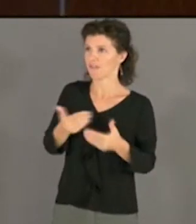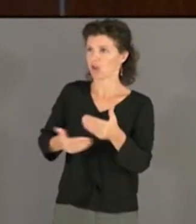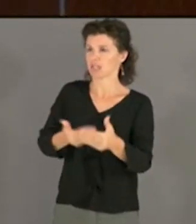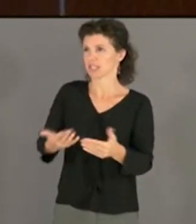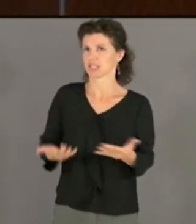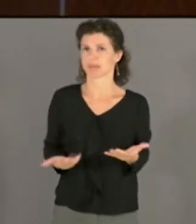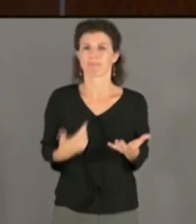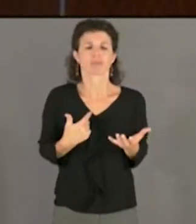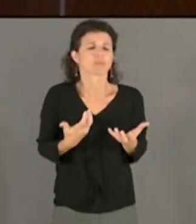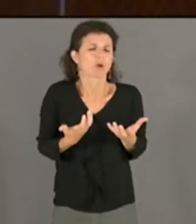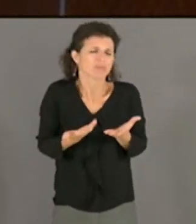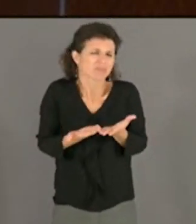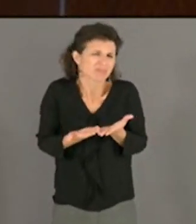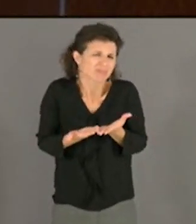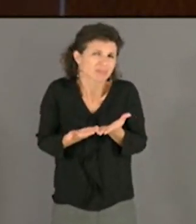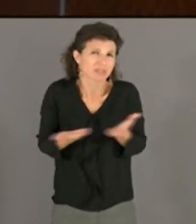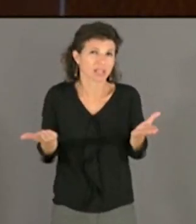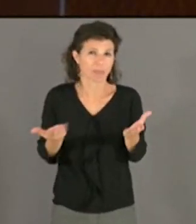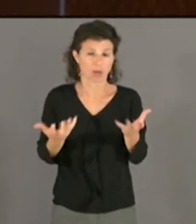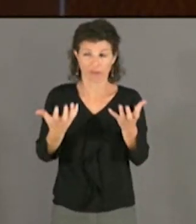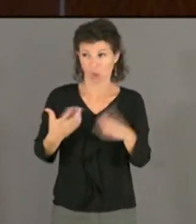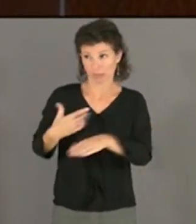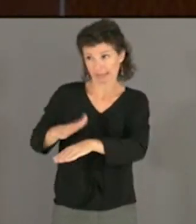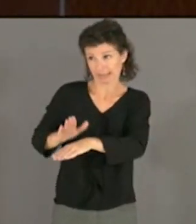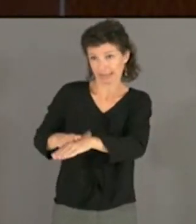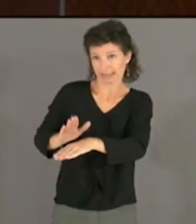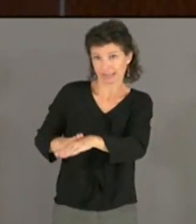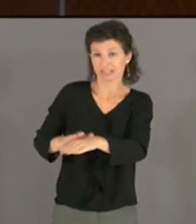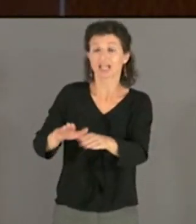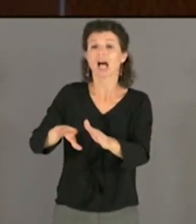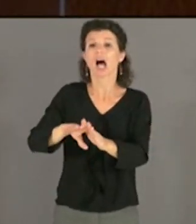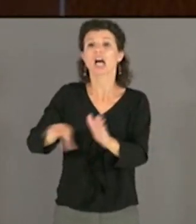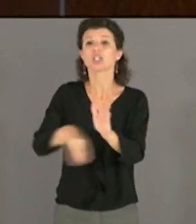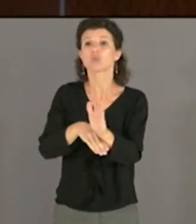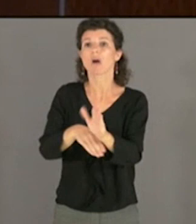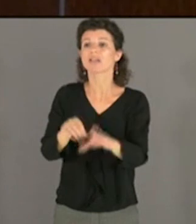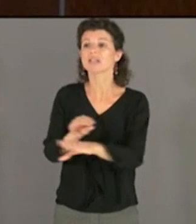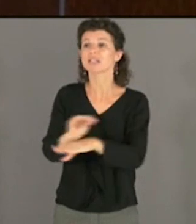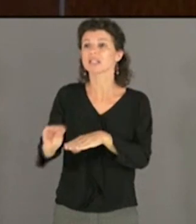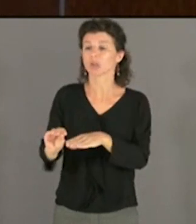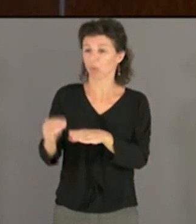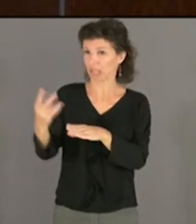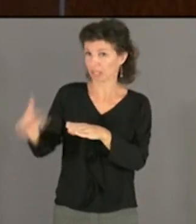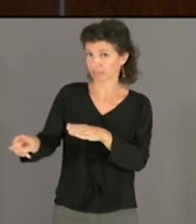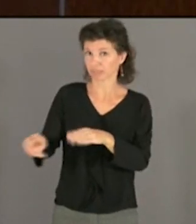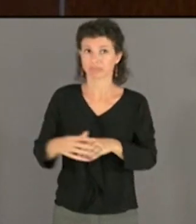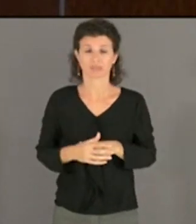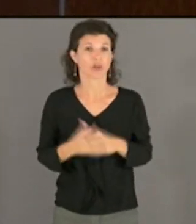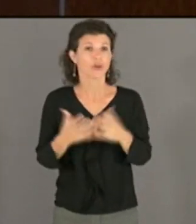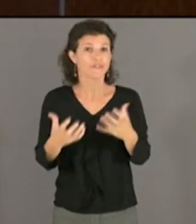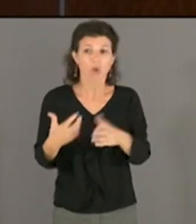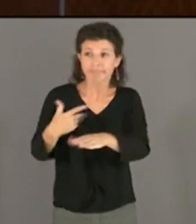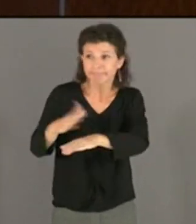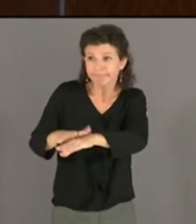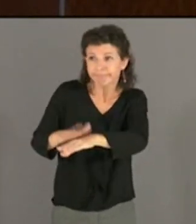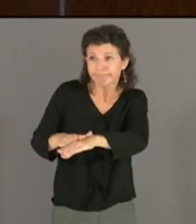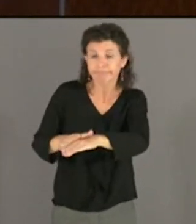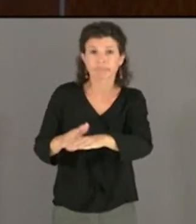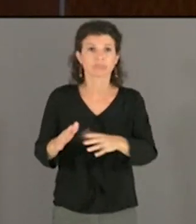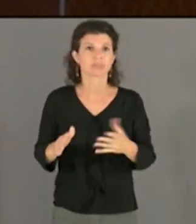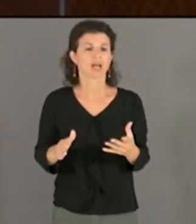Je veux simplement alerter votre adjoint à la sécurité. Vous alertez pour une